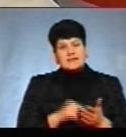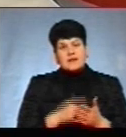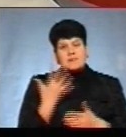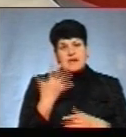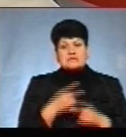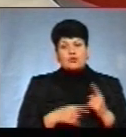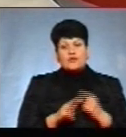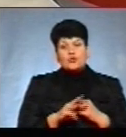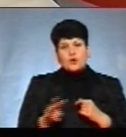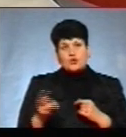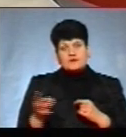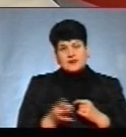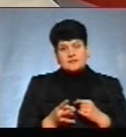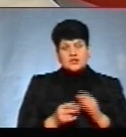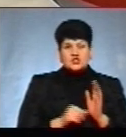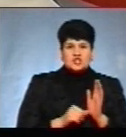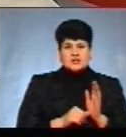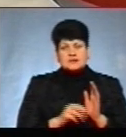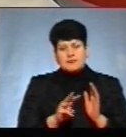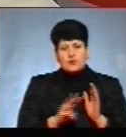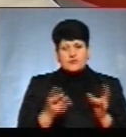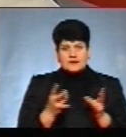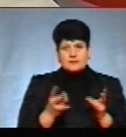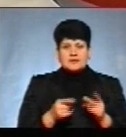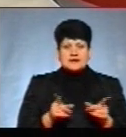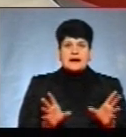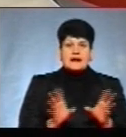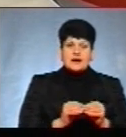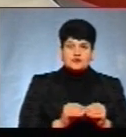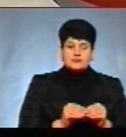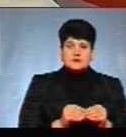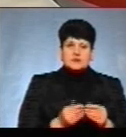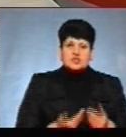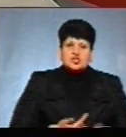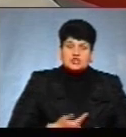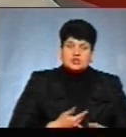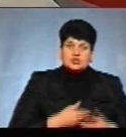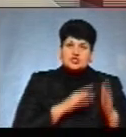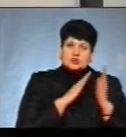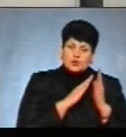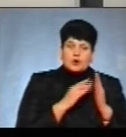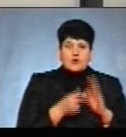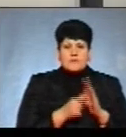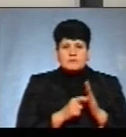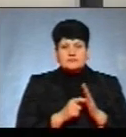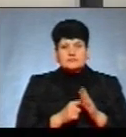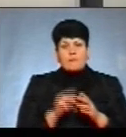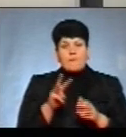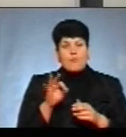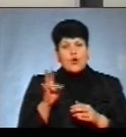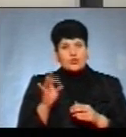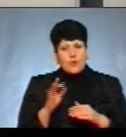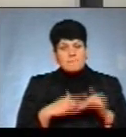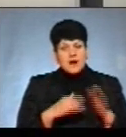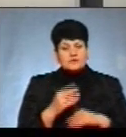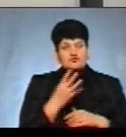стоїть більше 5,5 мільйонів, 5-6 мільйонів, тобто залежить від того, чи амбулаторія житлом, чи без житла, і там, чи монопрактики, чи 4 лікарі. Тобто у